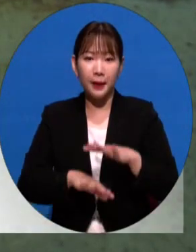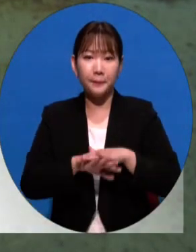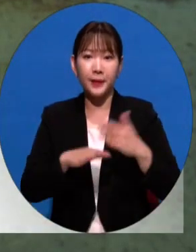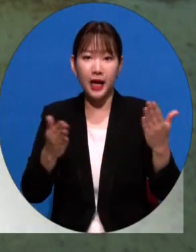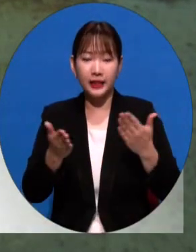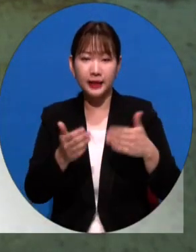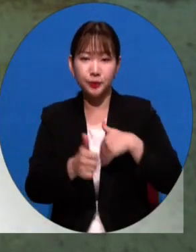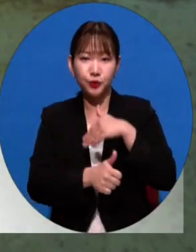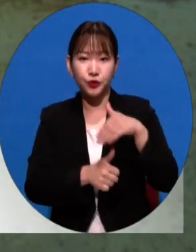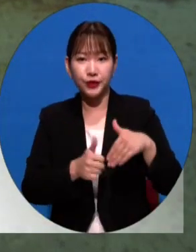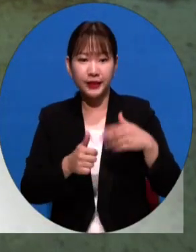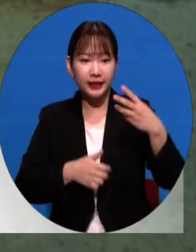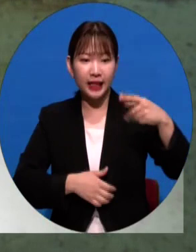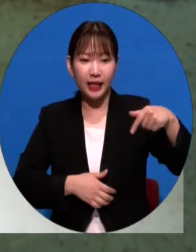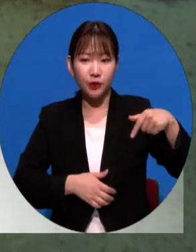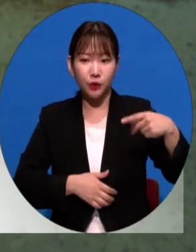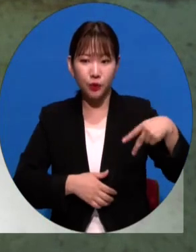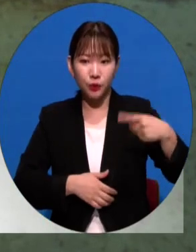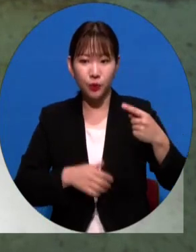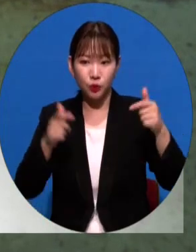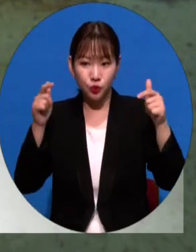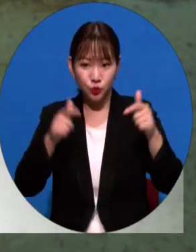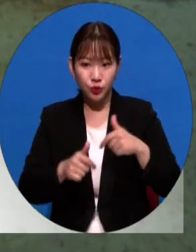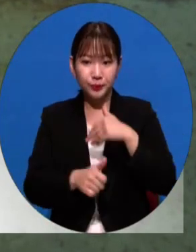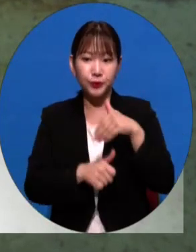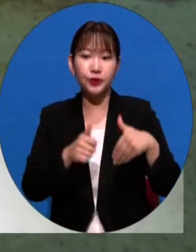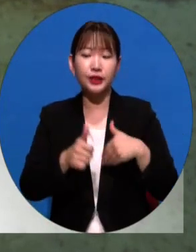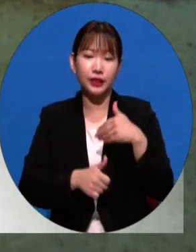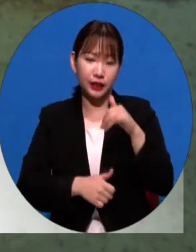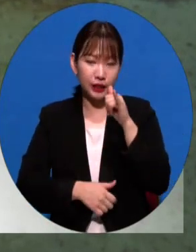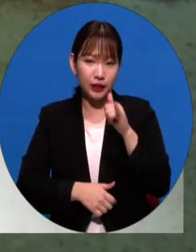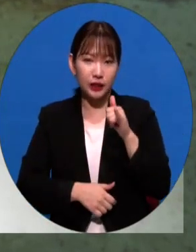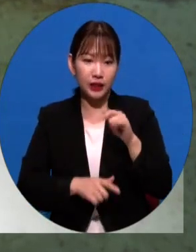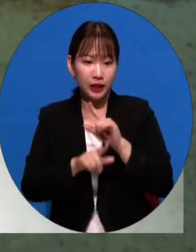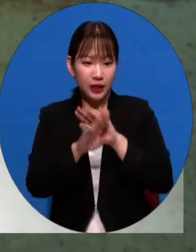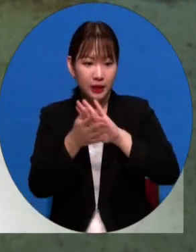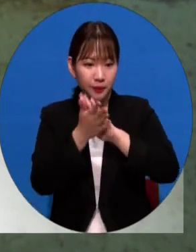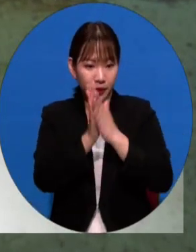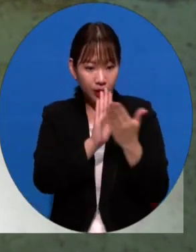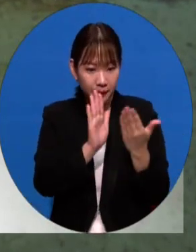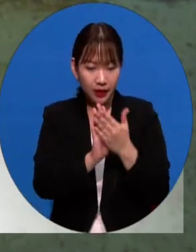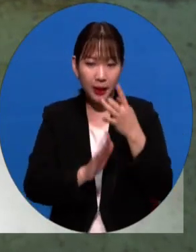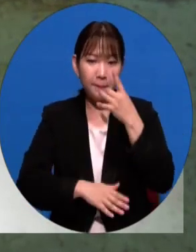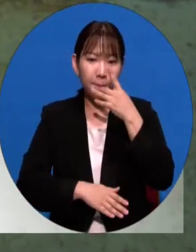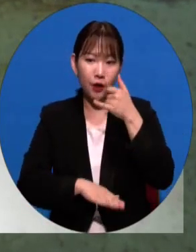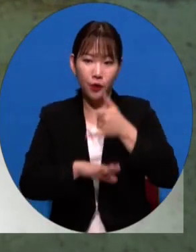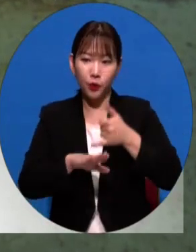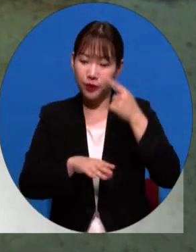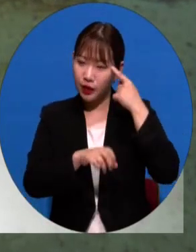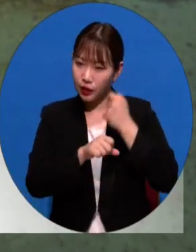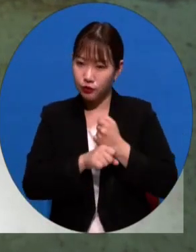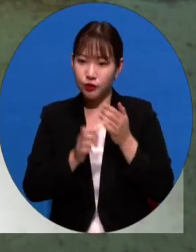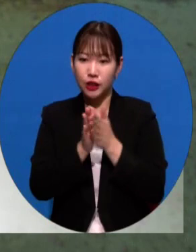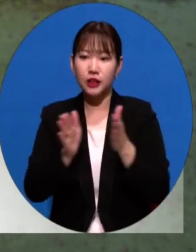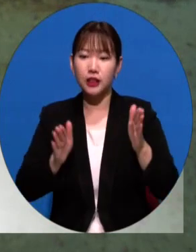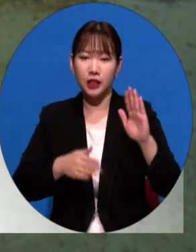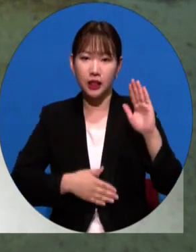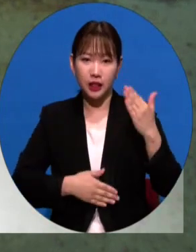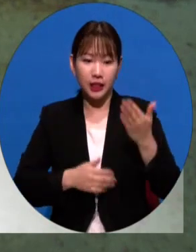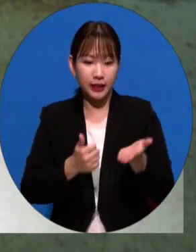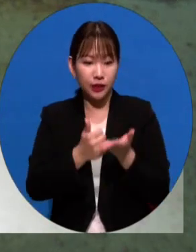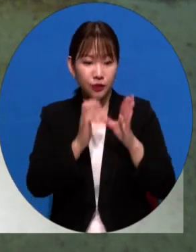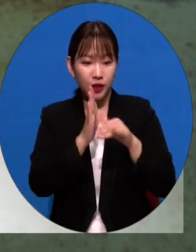농업계에도 탄소 중립 바람이 불고 있는 가운데 기후 변화에 대응한 벼농사 연구가 본격화되고 있습니다. 재배